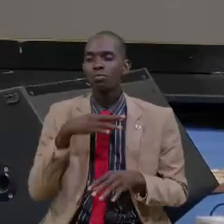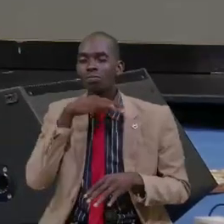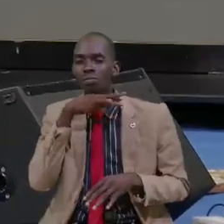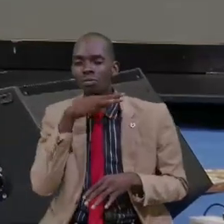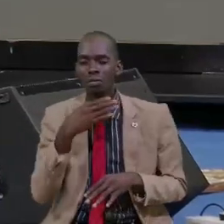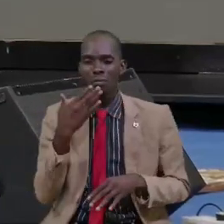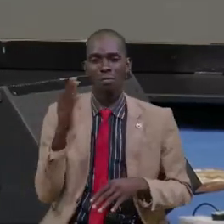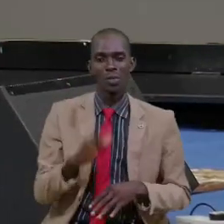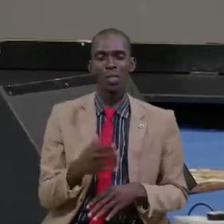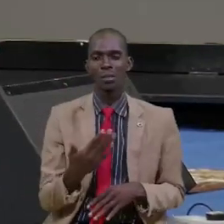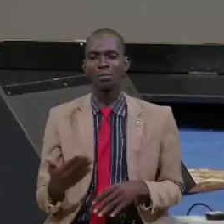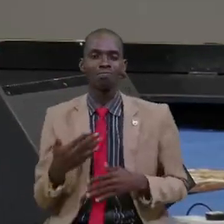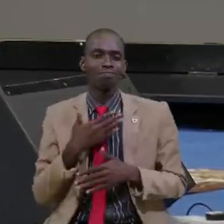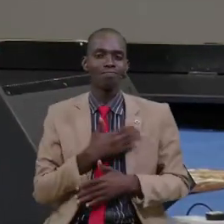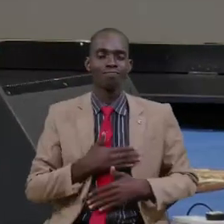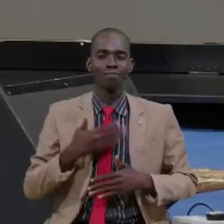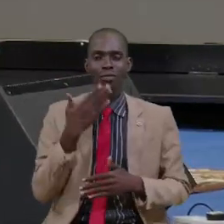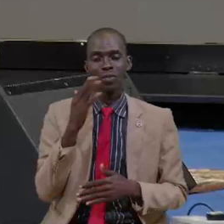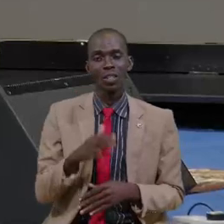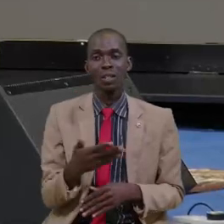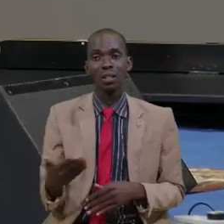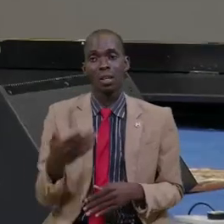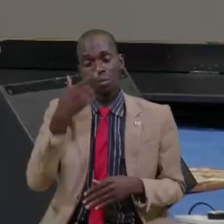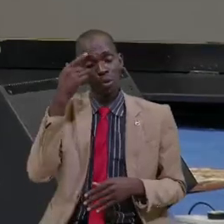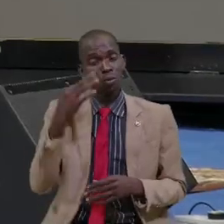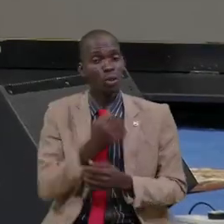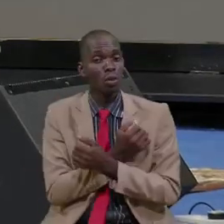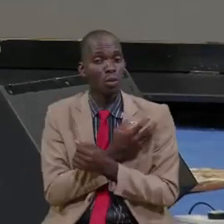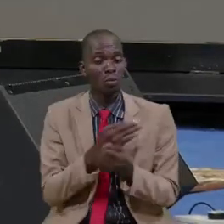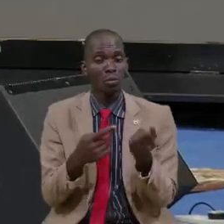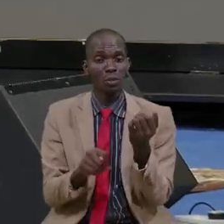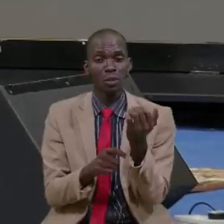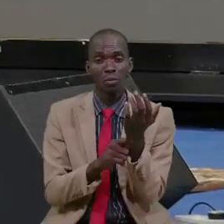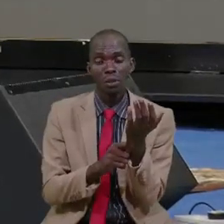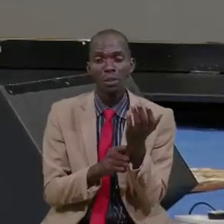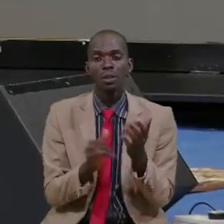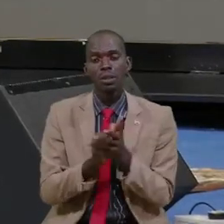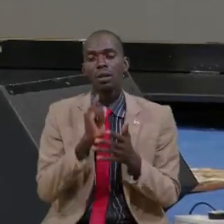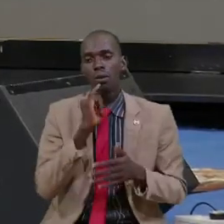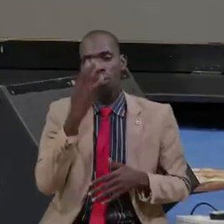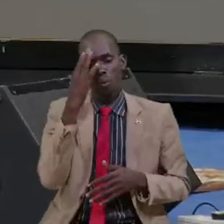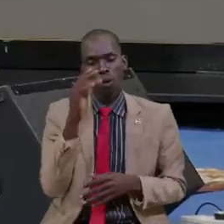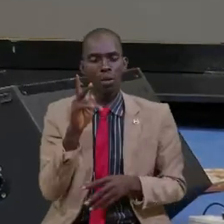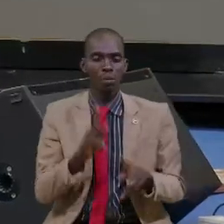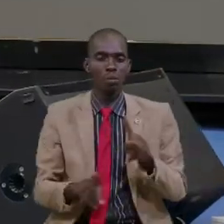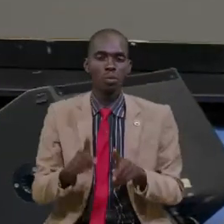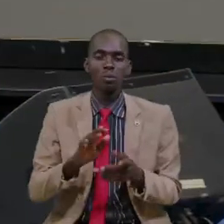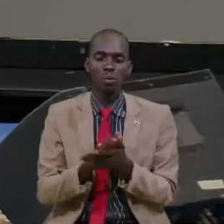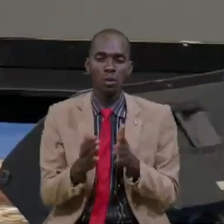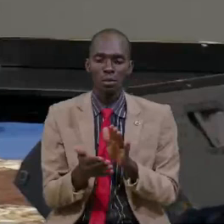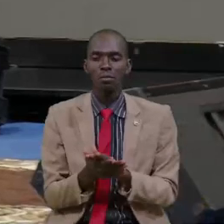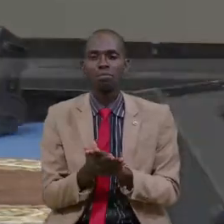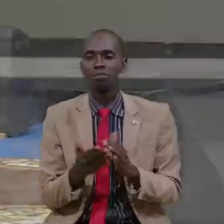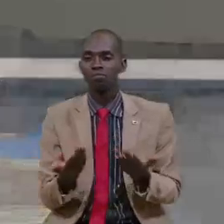des jouissances illicites, illégales, adultères. Et à cause de l'amour, les plaisirs de la chair, ils sont corrompus. L'amour de la